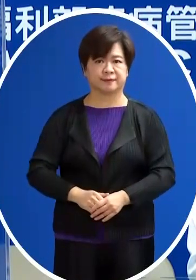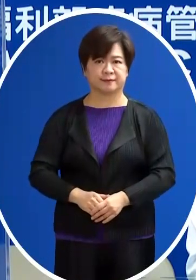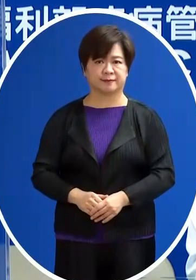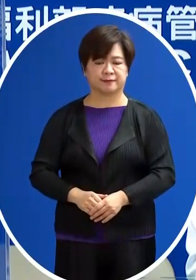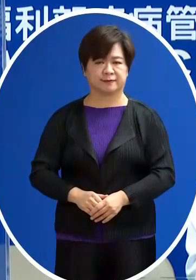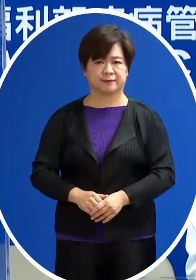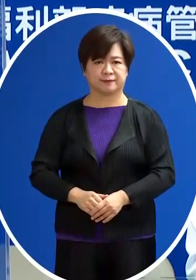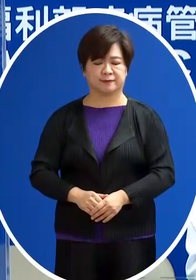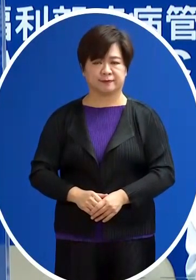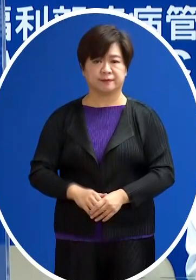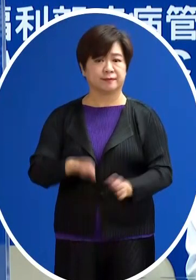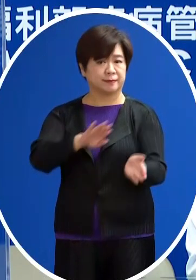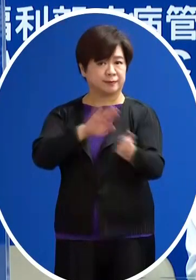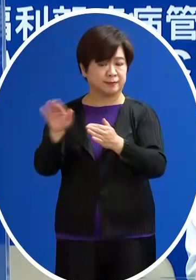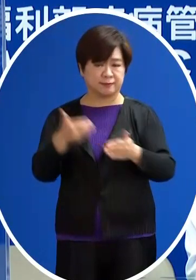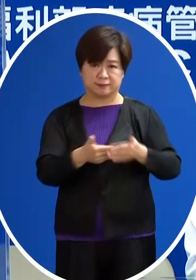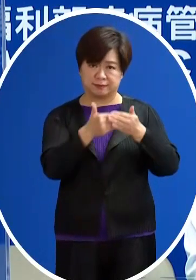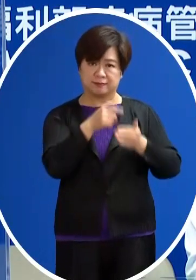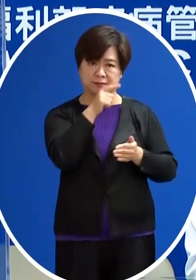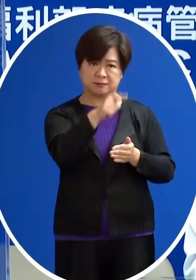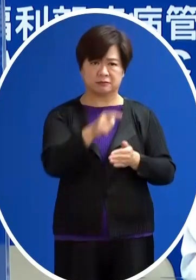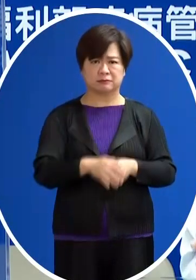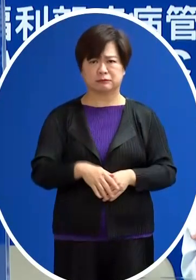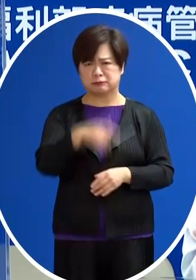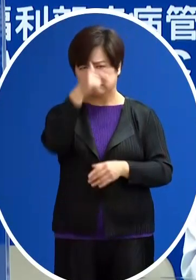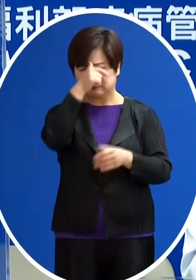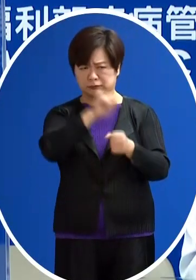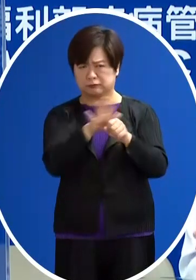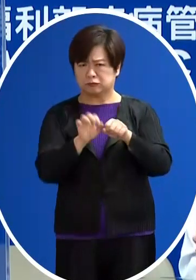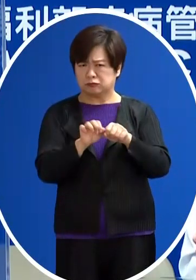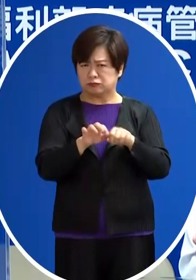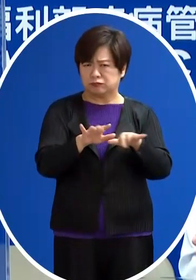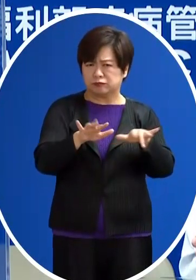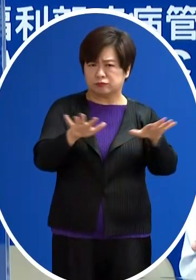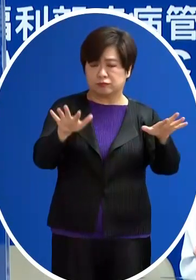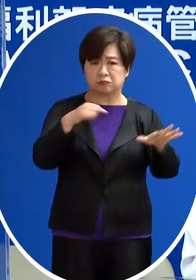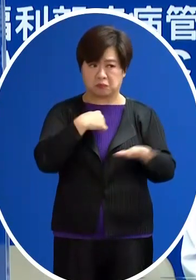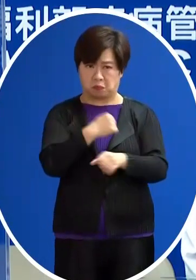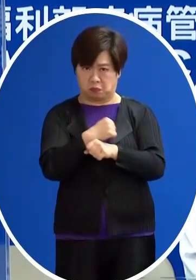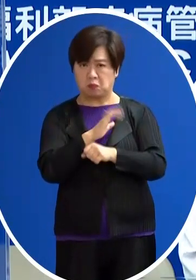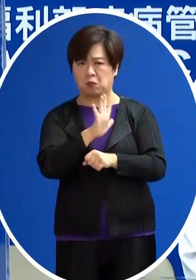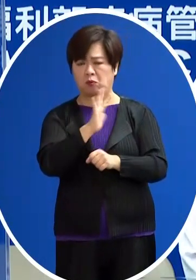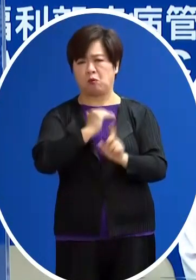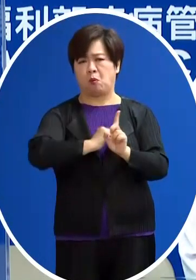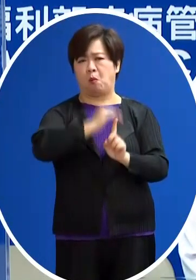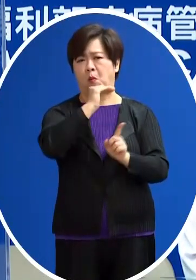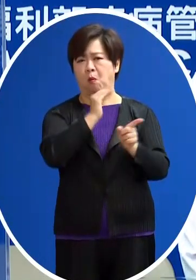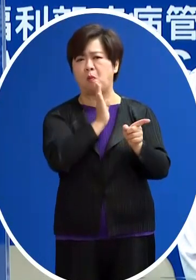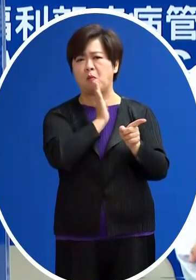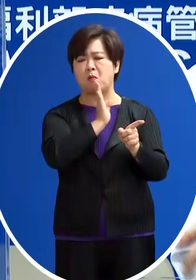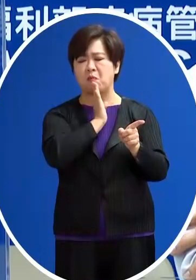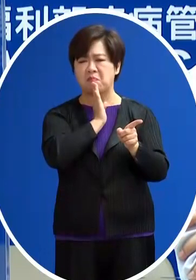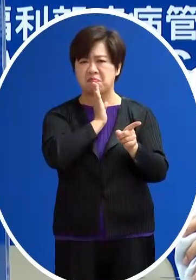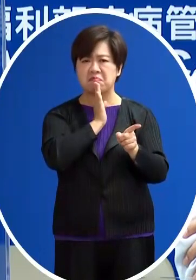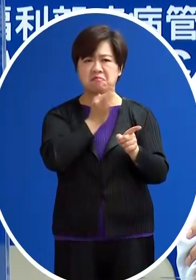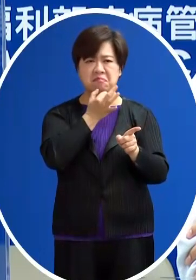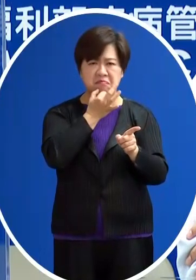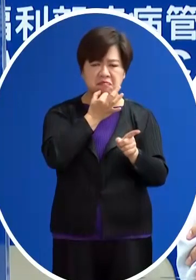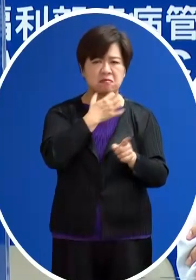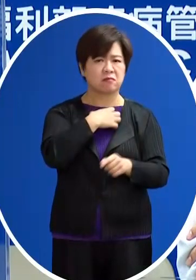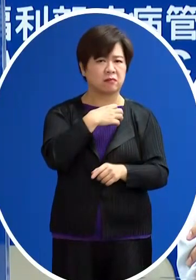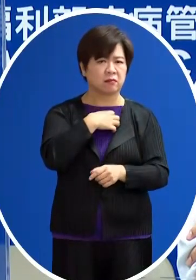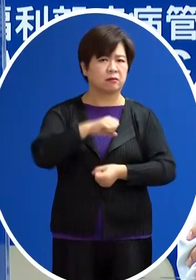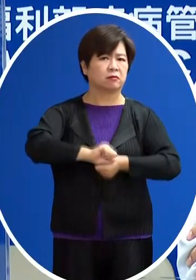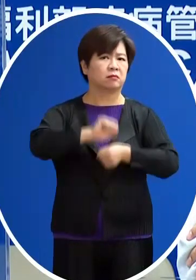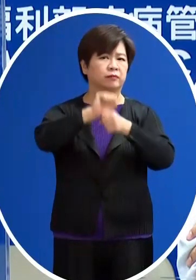至于在中国有相关的情况，我们有稍微注意到，好像有一些相关的警戒，是有升温的样子哈。不